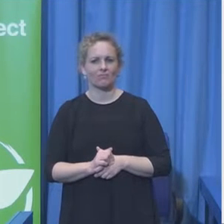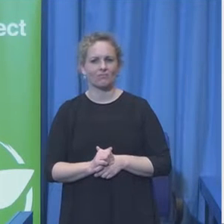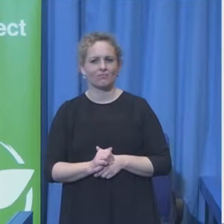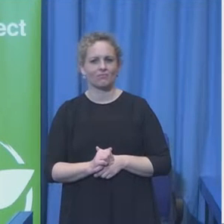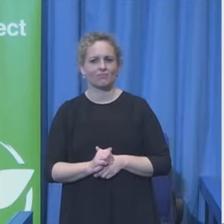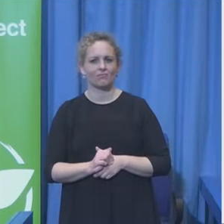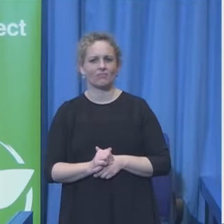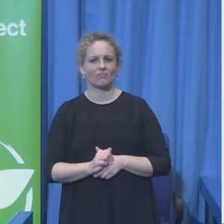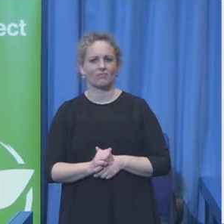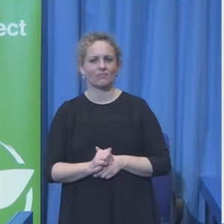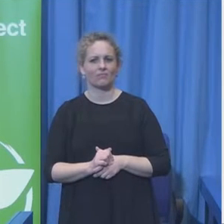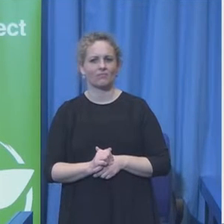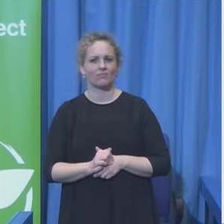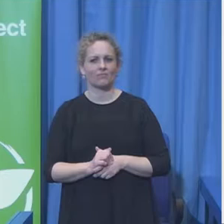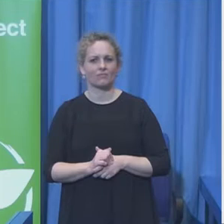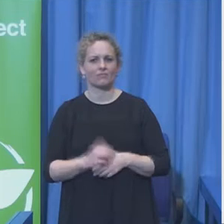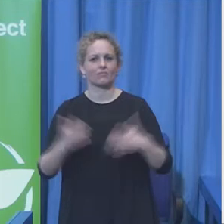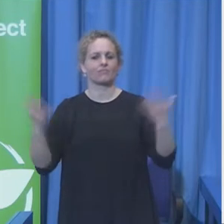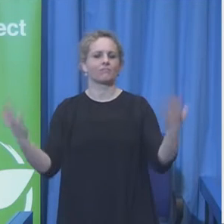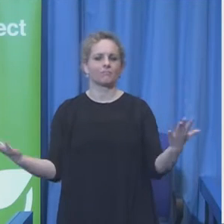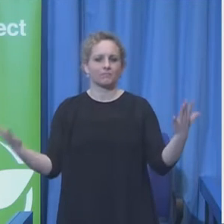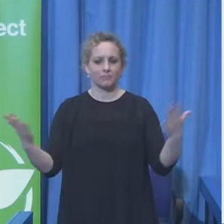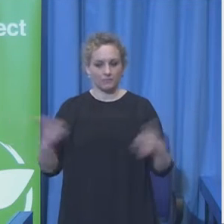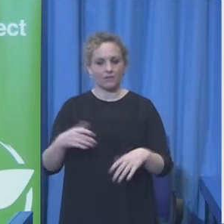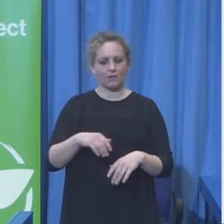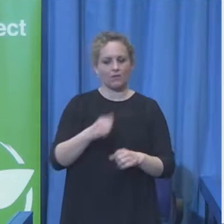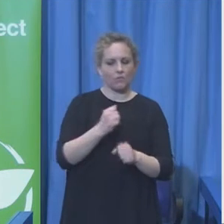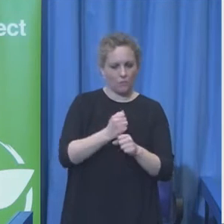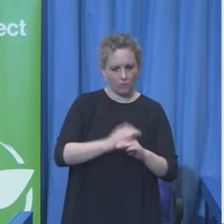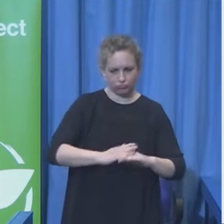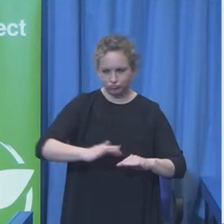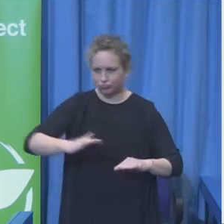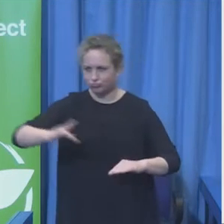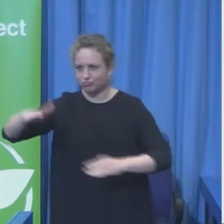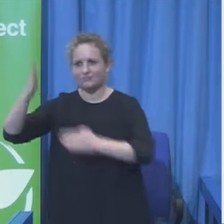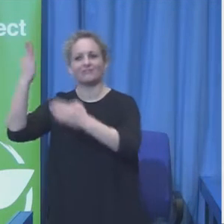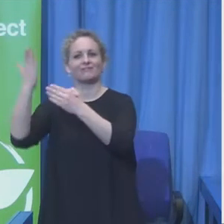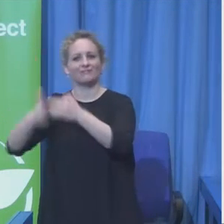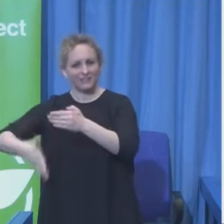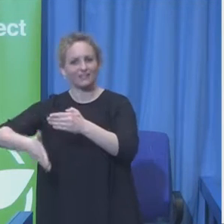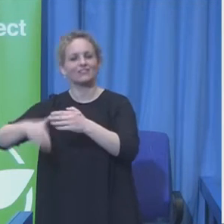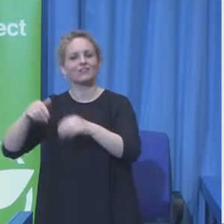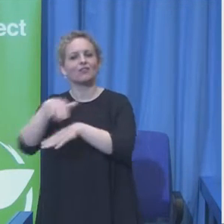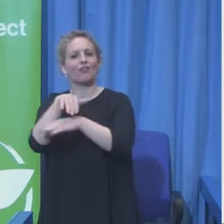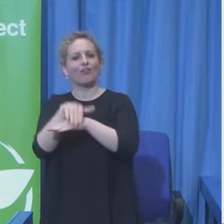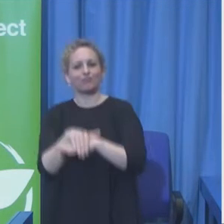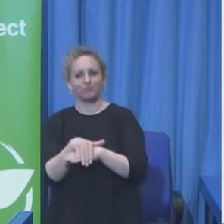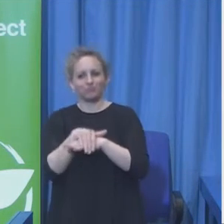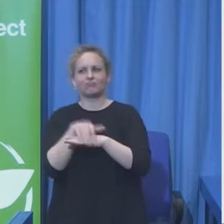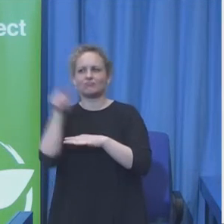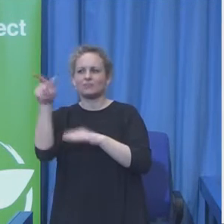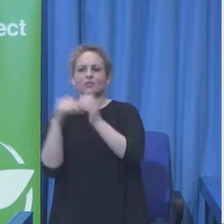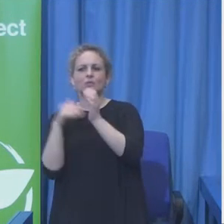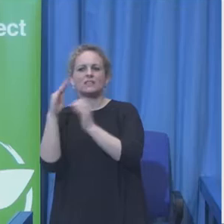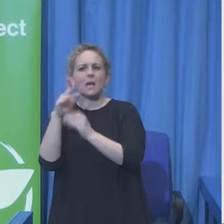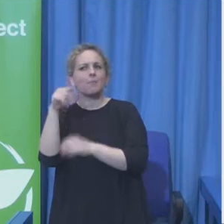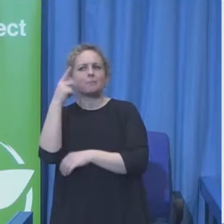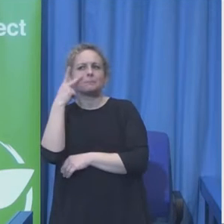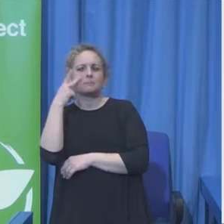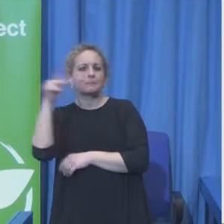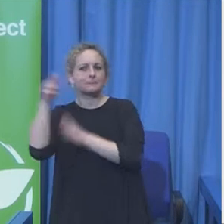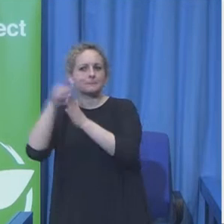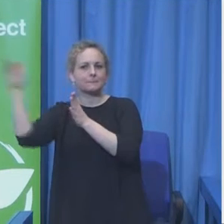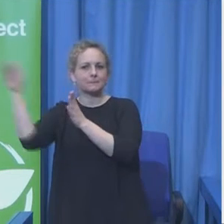always entails a risk, a person will lose this limited but secure revenue. Lack of support for fostering